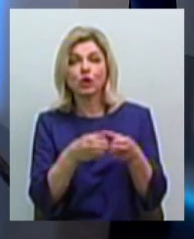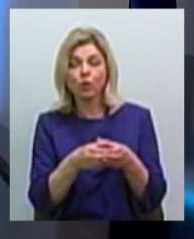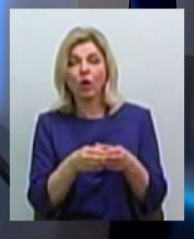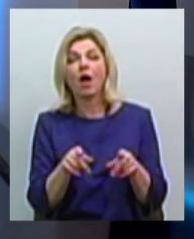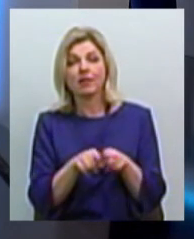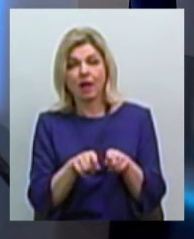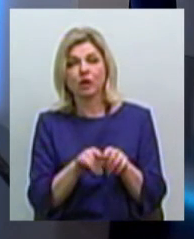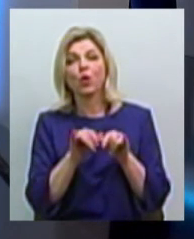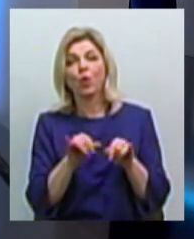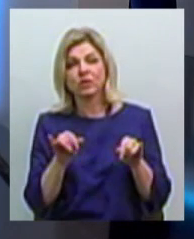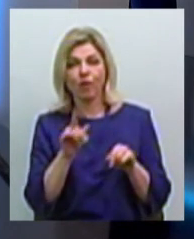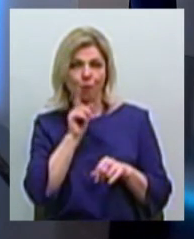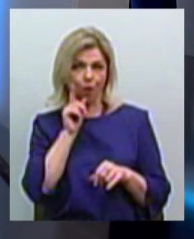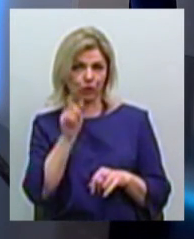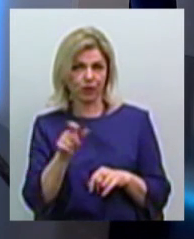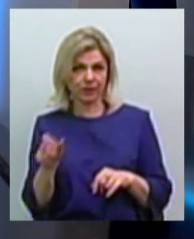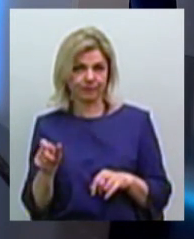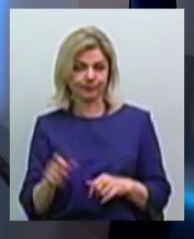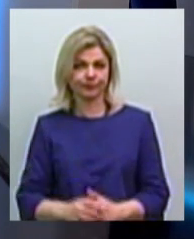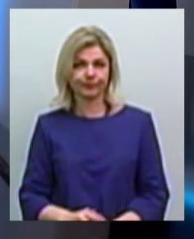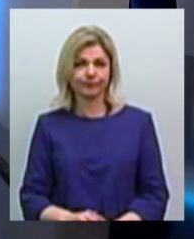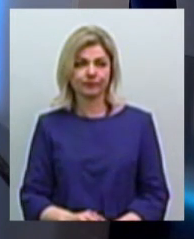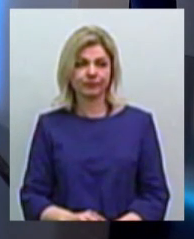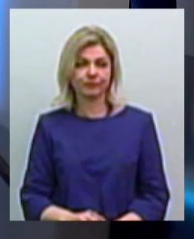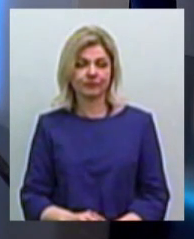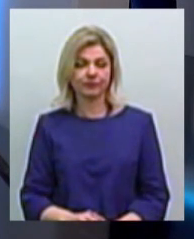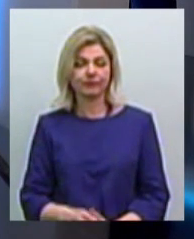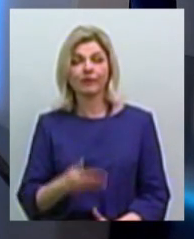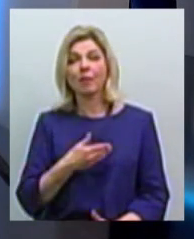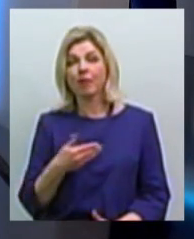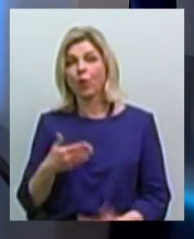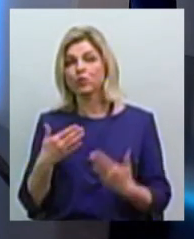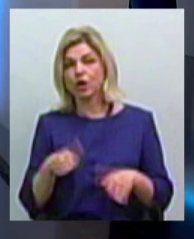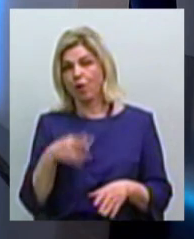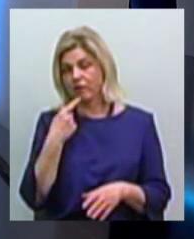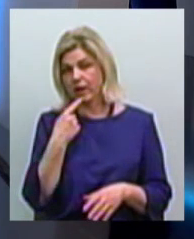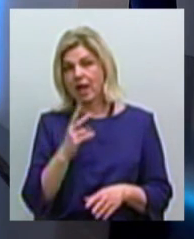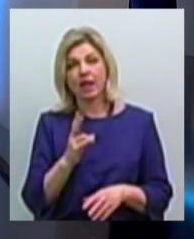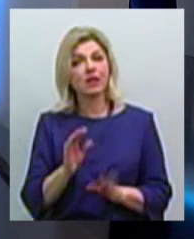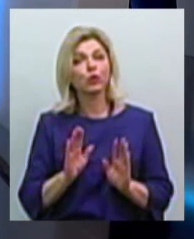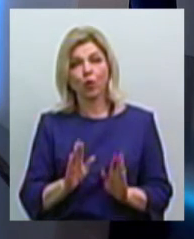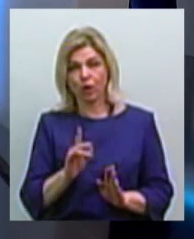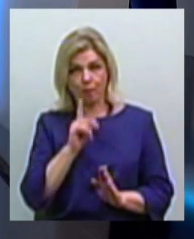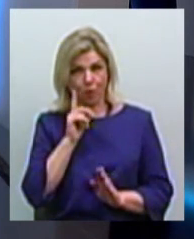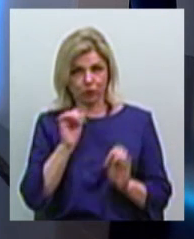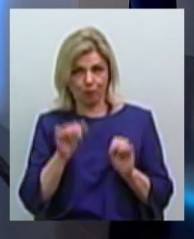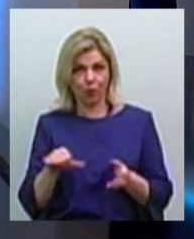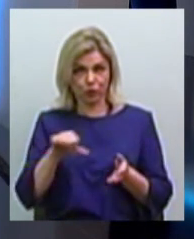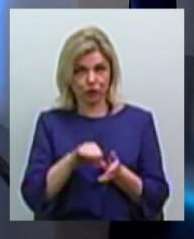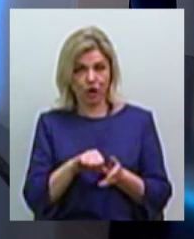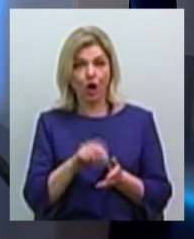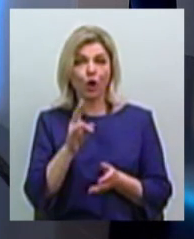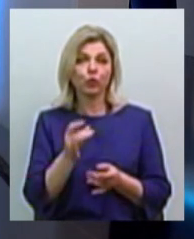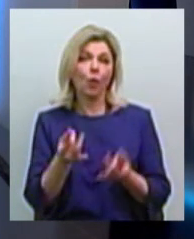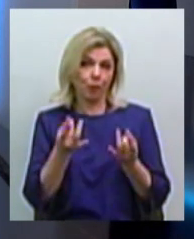розвиток молоді, зокрема. Хоча, як ми вже і говорили, не лише молодь може долучатися, але бачимо, що на прикладі молоді